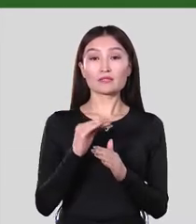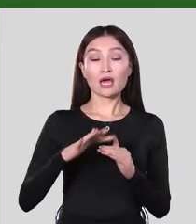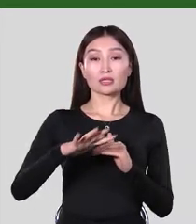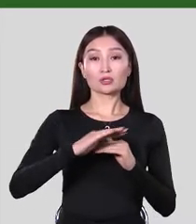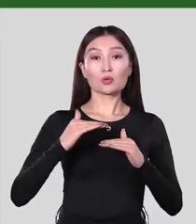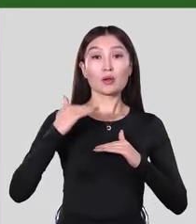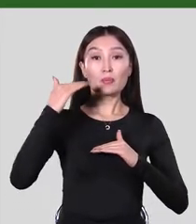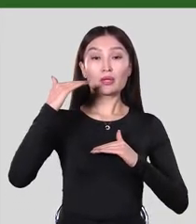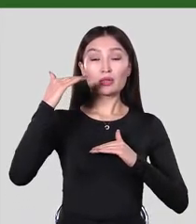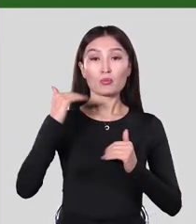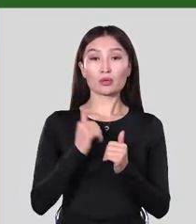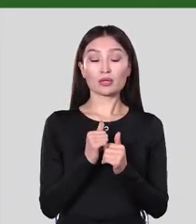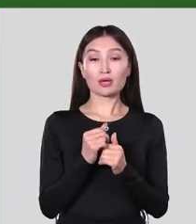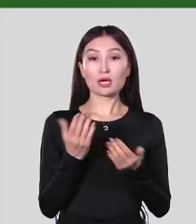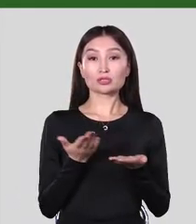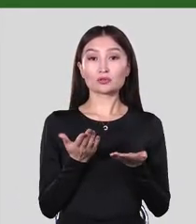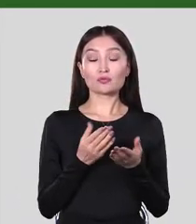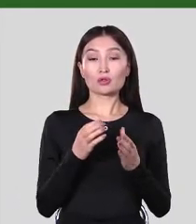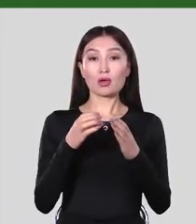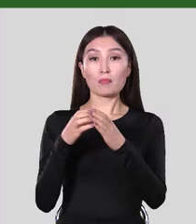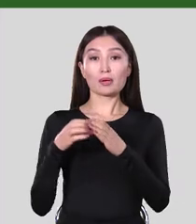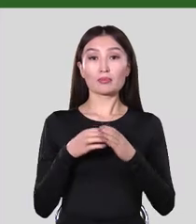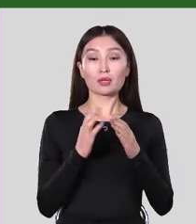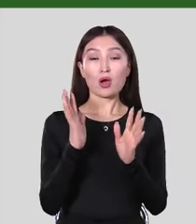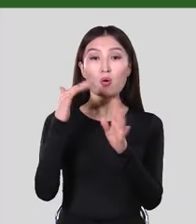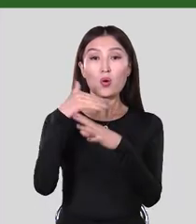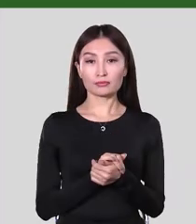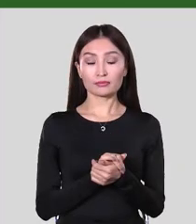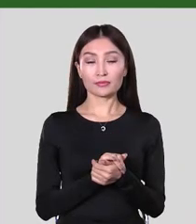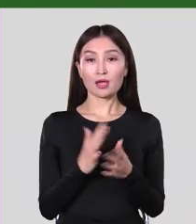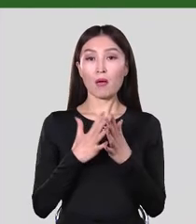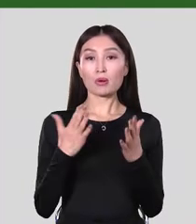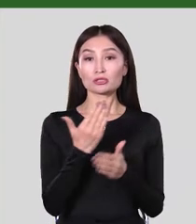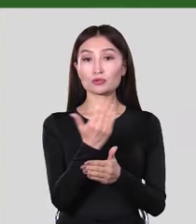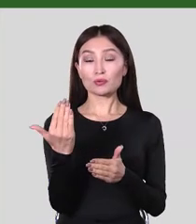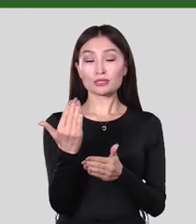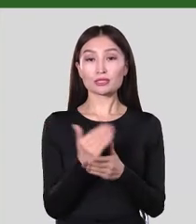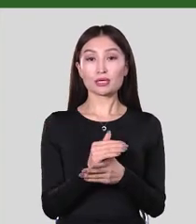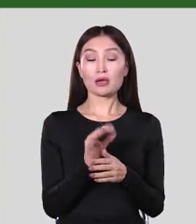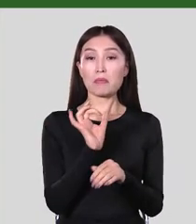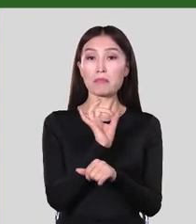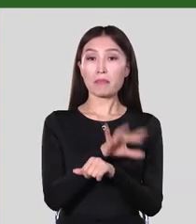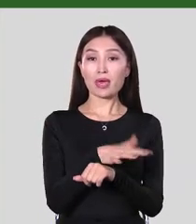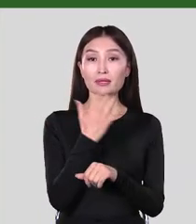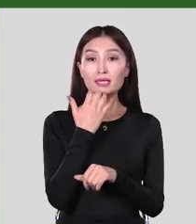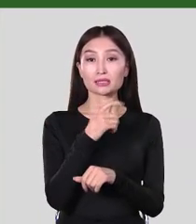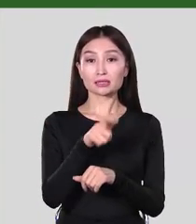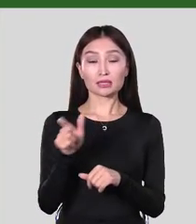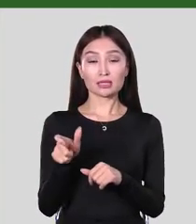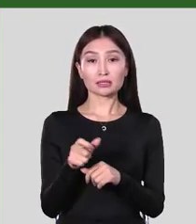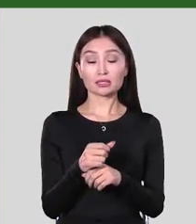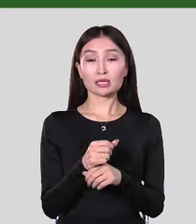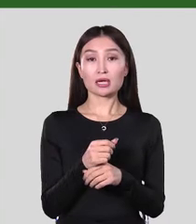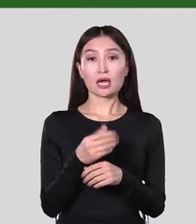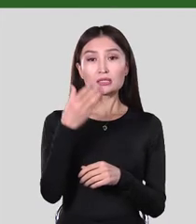на значительную высоту, живут племена горных индейцев. Большинство из них – бедные крестьяне,